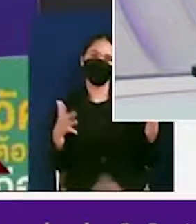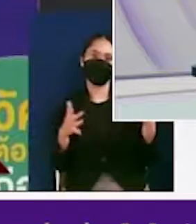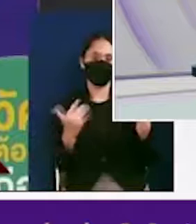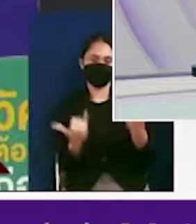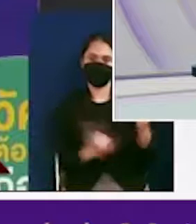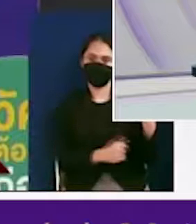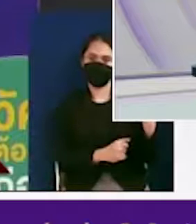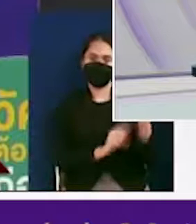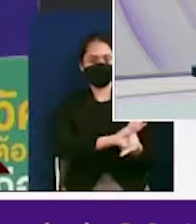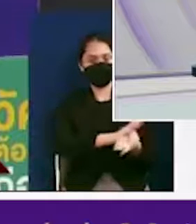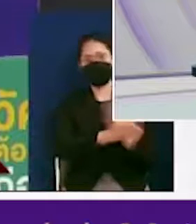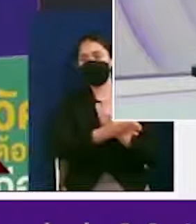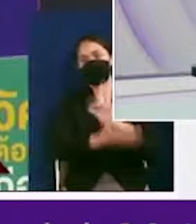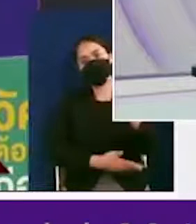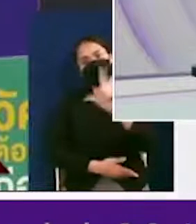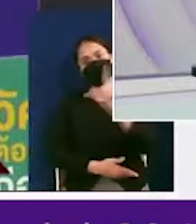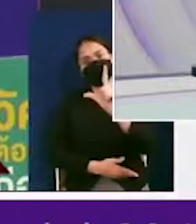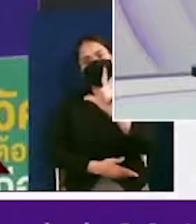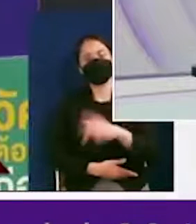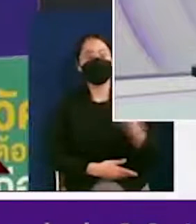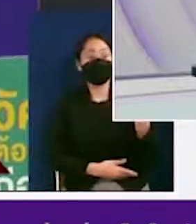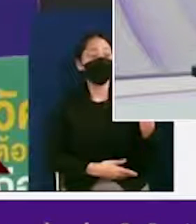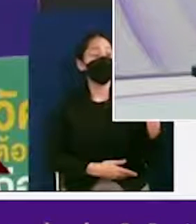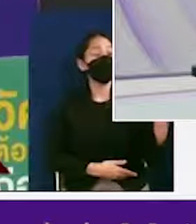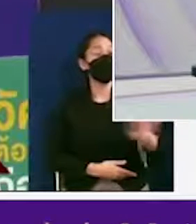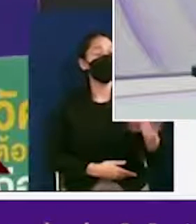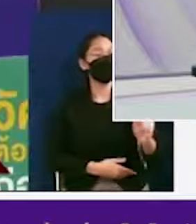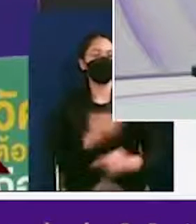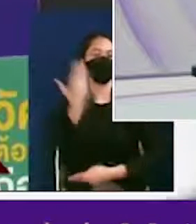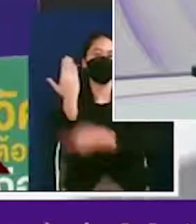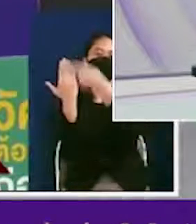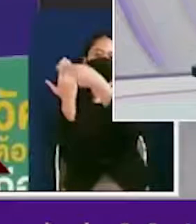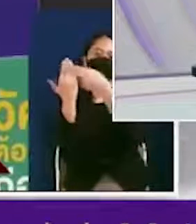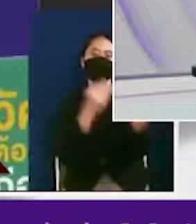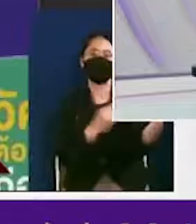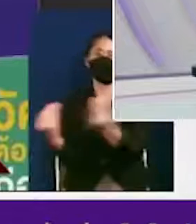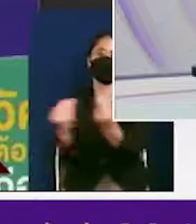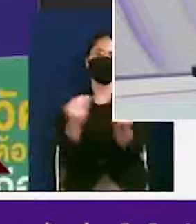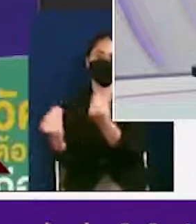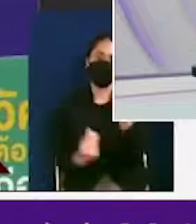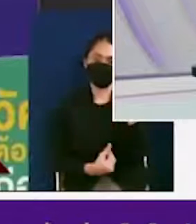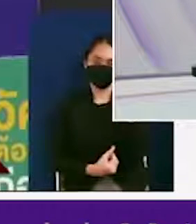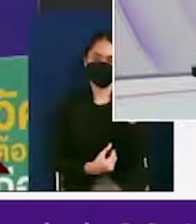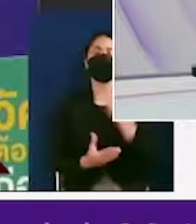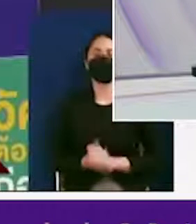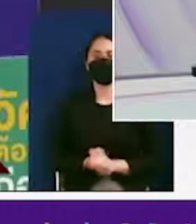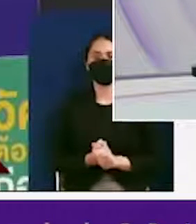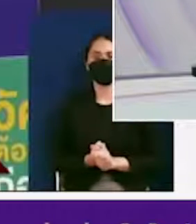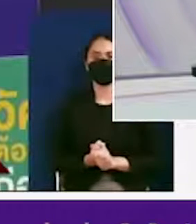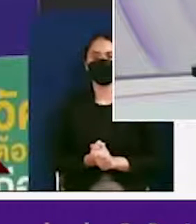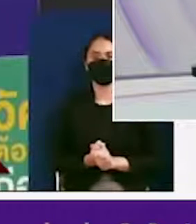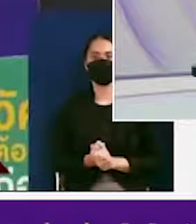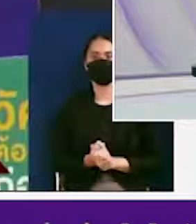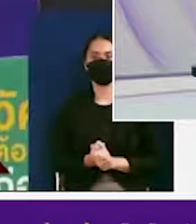ล้วก็ประเด็นที่3อันนี้น่าสนใจมากเรื่องของการทุจริตมีการแฮ็กเครือข่ายโทรศัพท์มือถือข